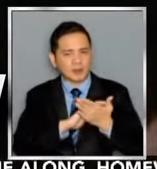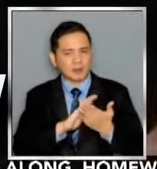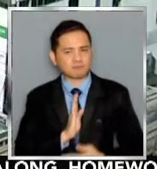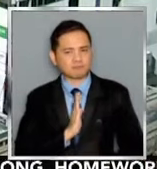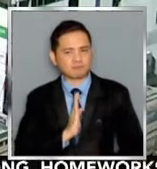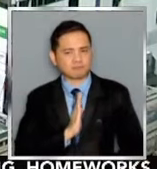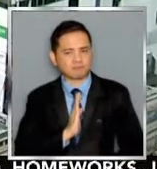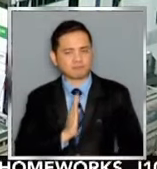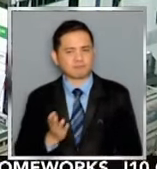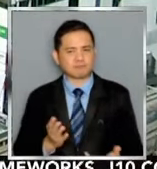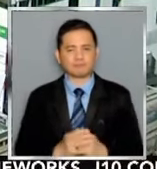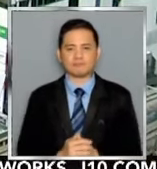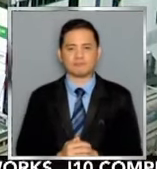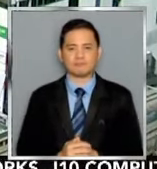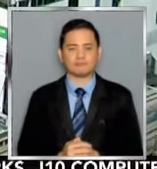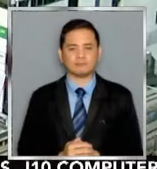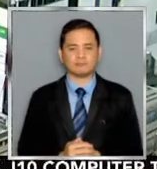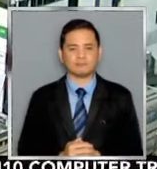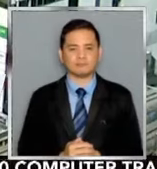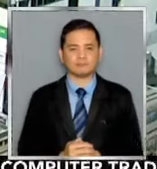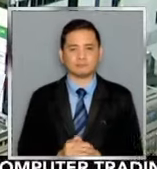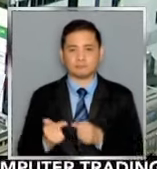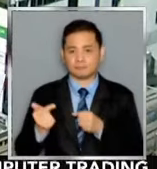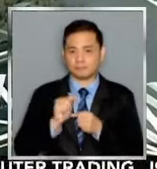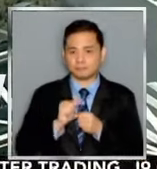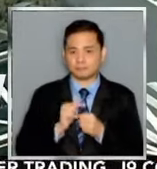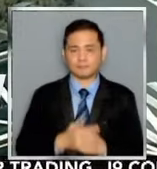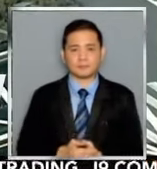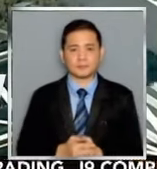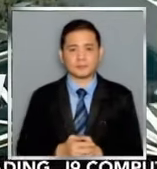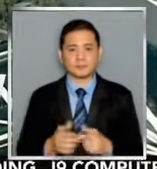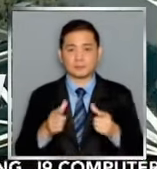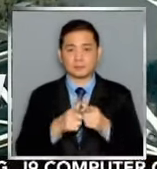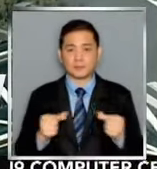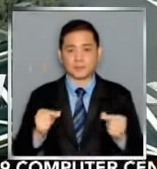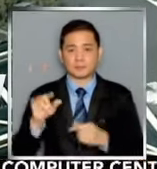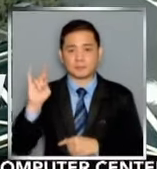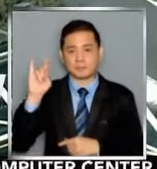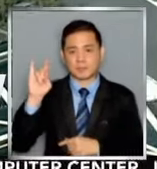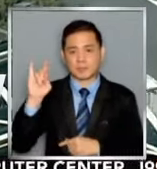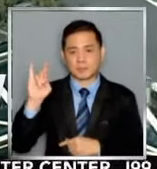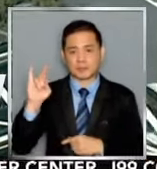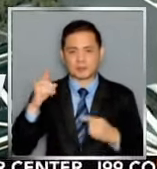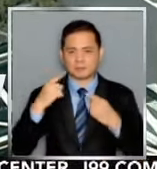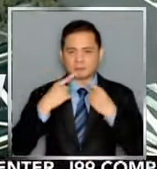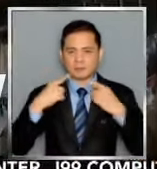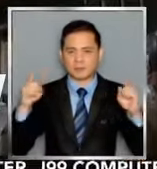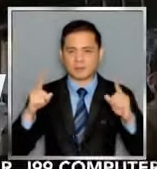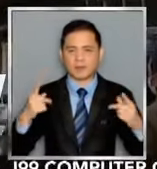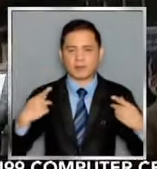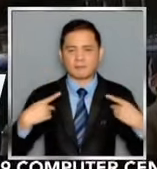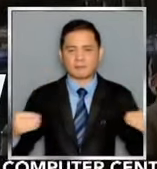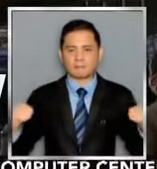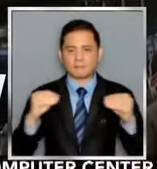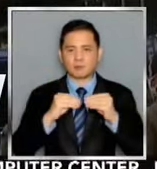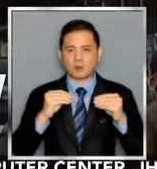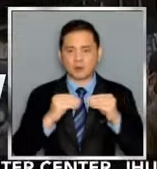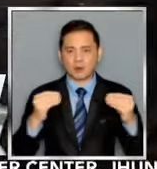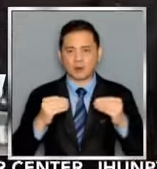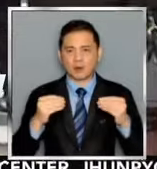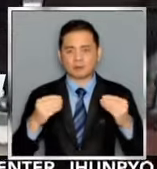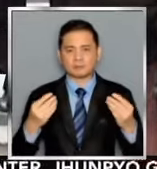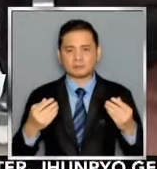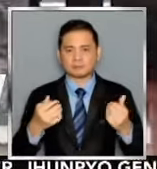Hospitality. Baray sa reports ng Japanese media, dumami ang alok na trabaho sa Japan itong 2022 dahil sa pagliluwag ng